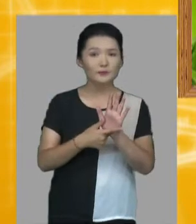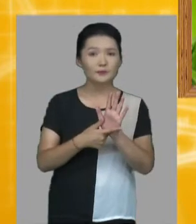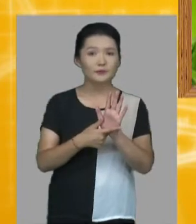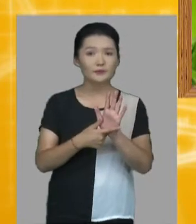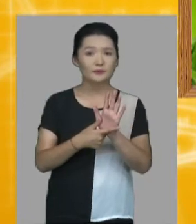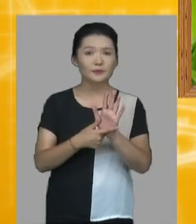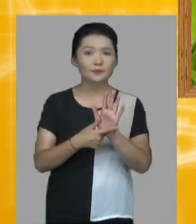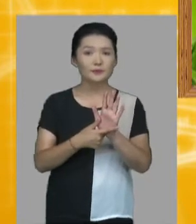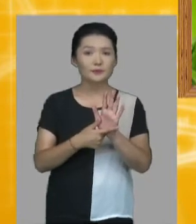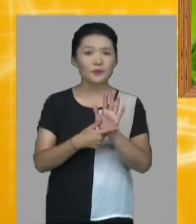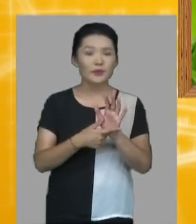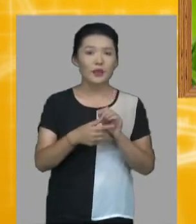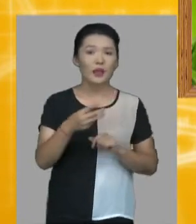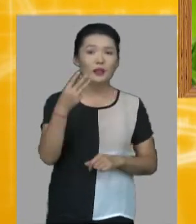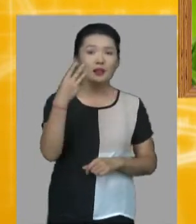37.